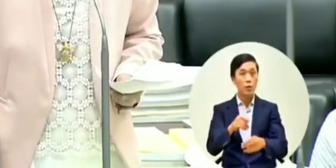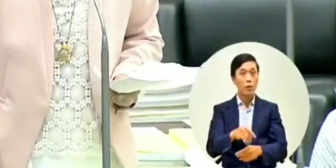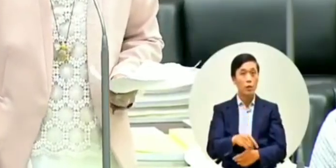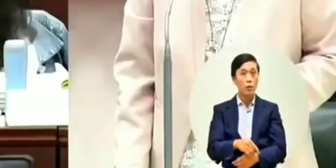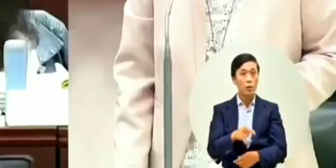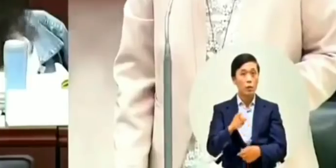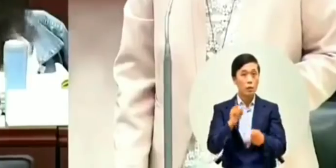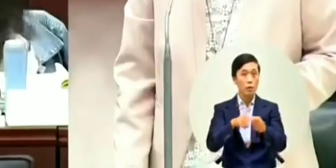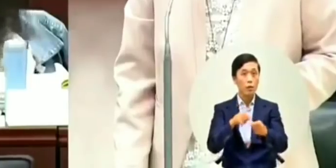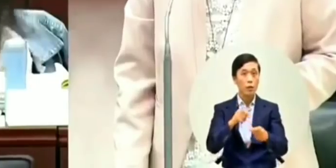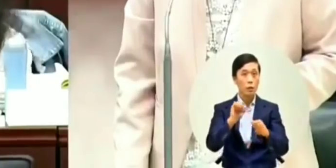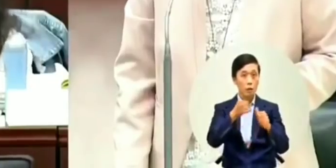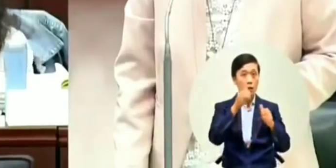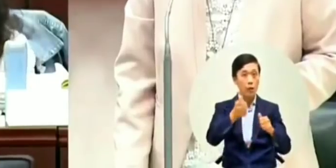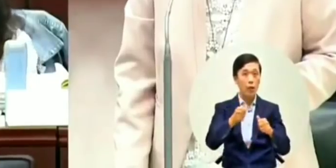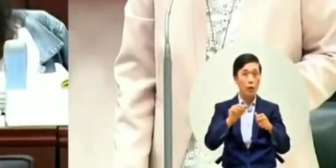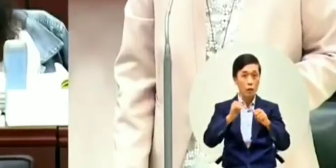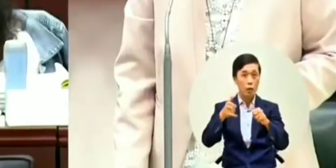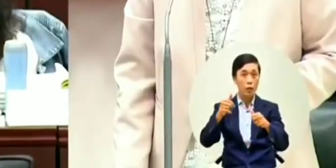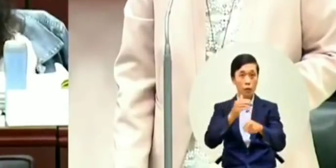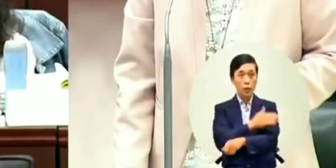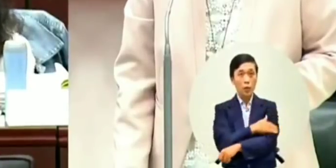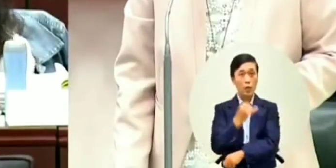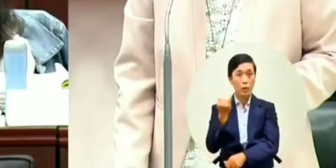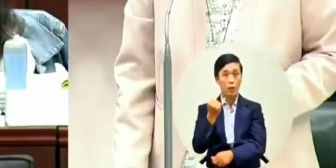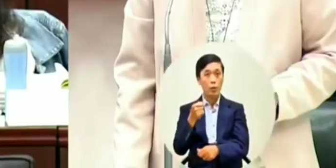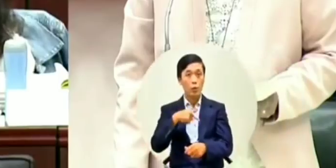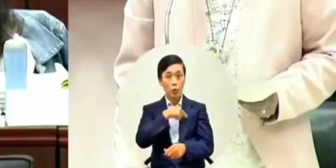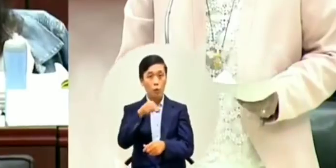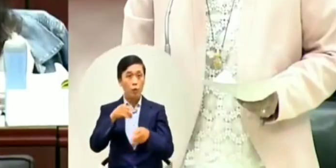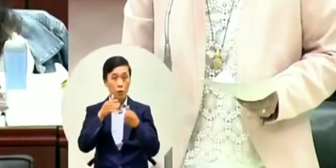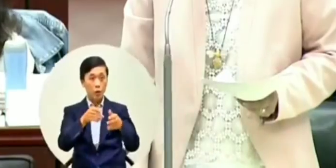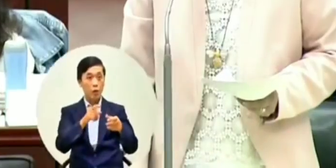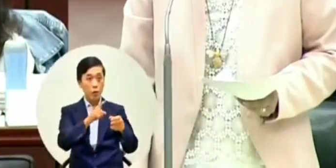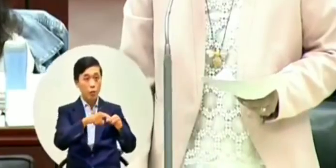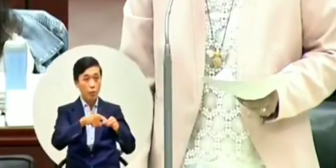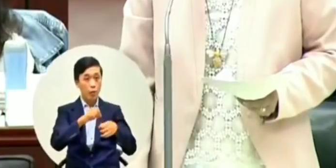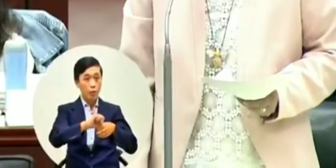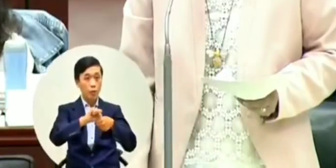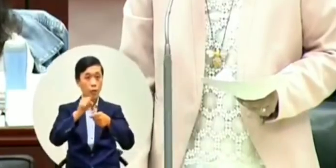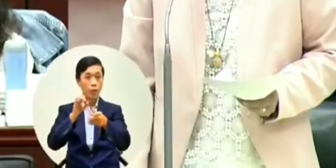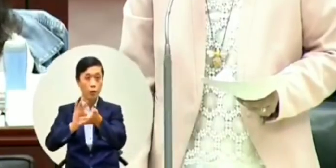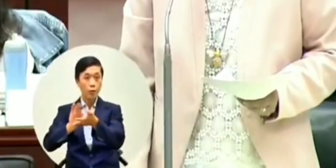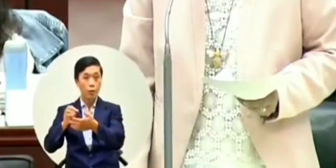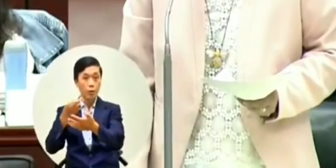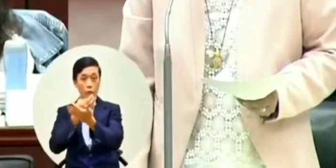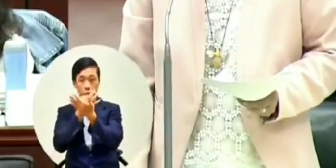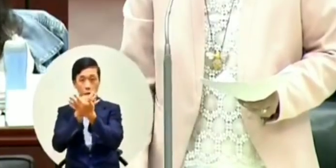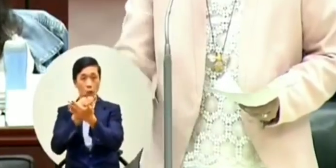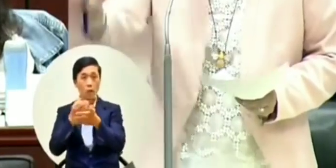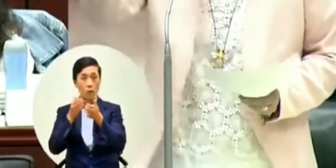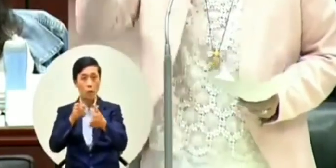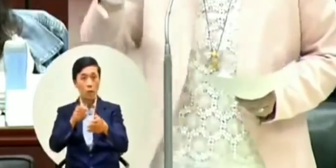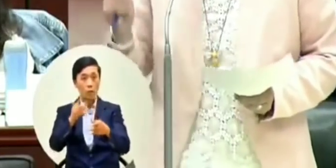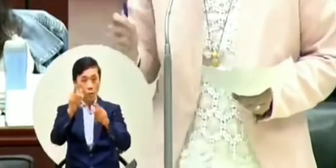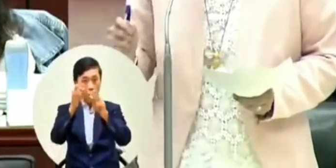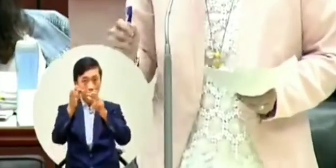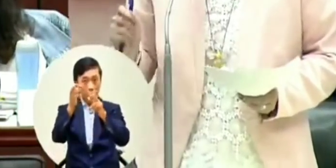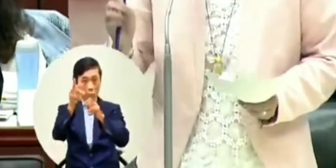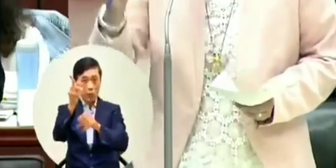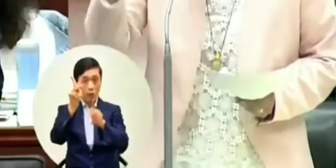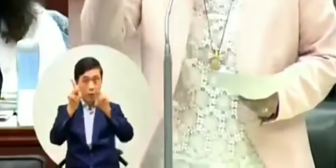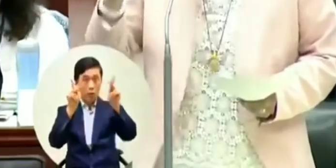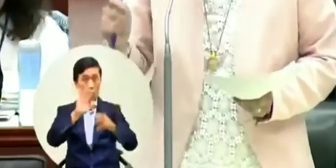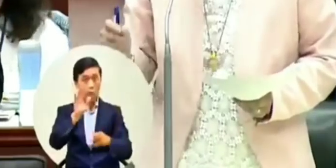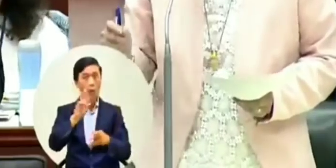目标。 议长，陈议员，我们从整个开源节流的方式，尽量能够不举债，当然不举 债。市长，你做不做得到？